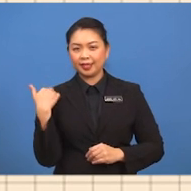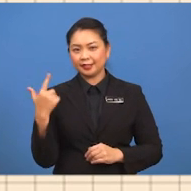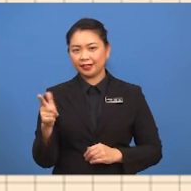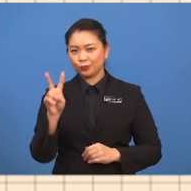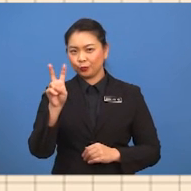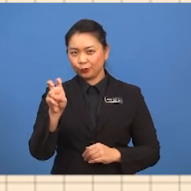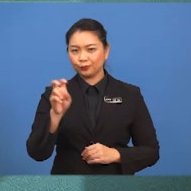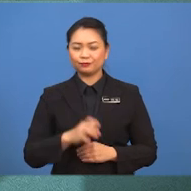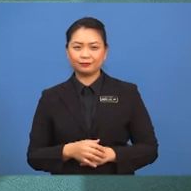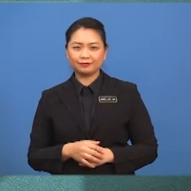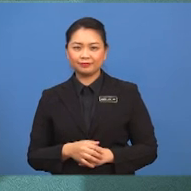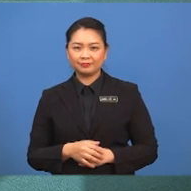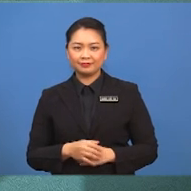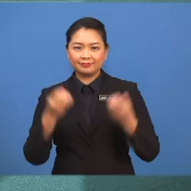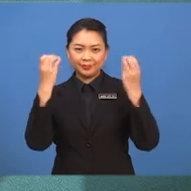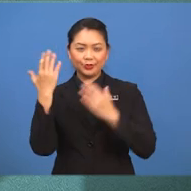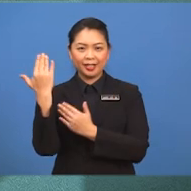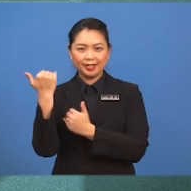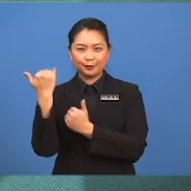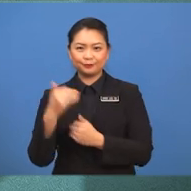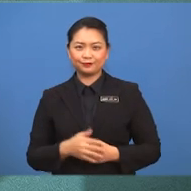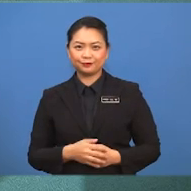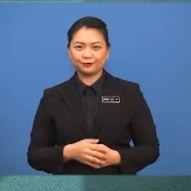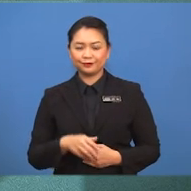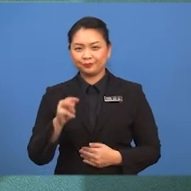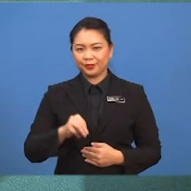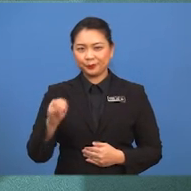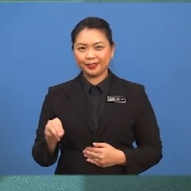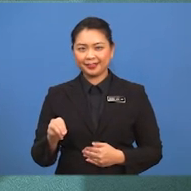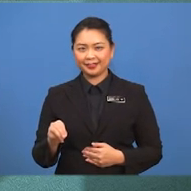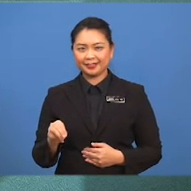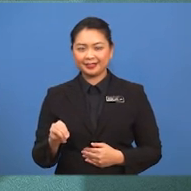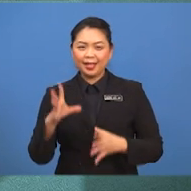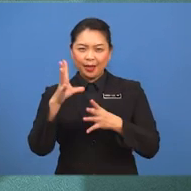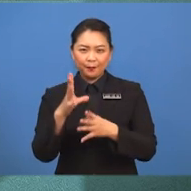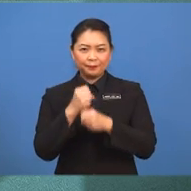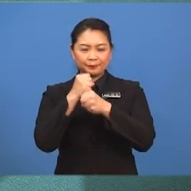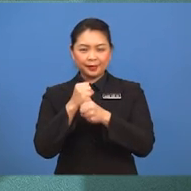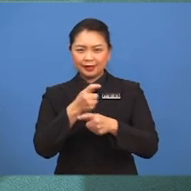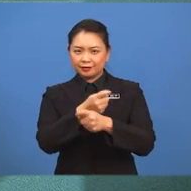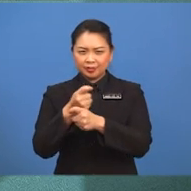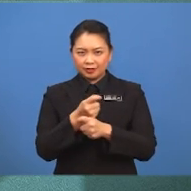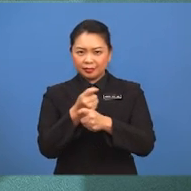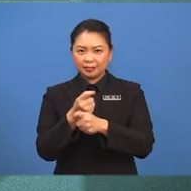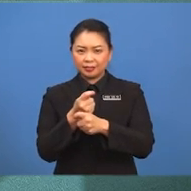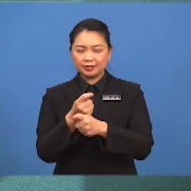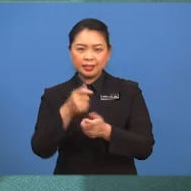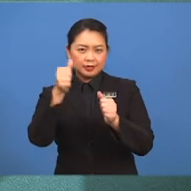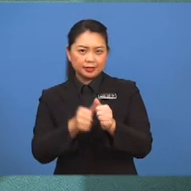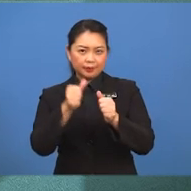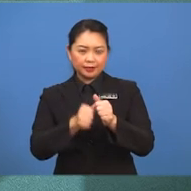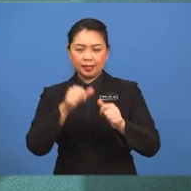20. Cikgu harap murid-murid dapat meneliti